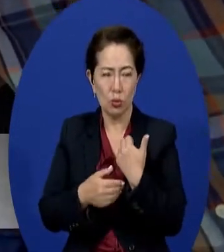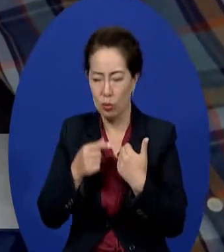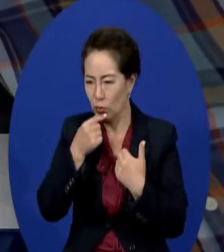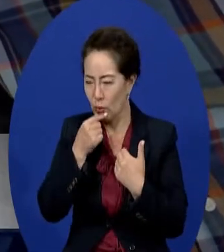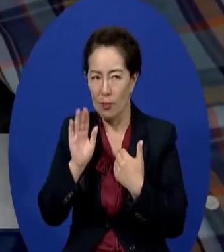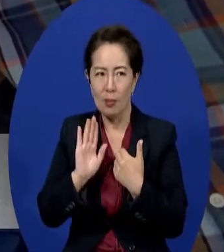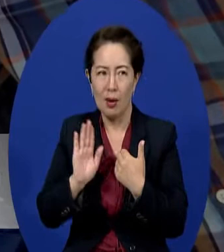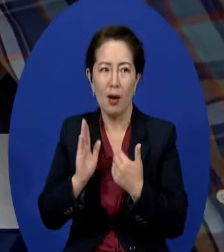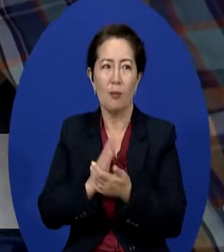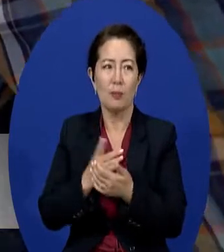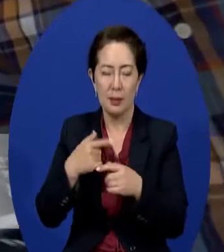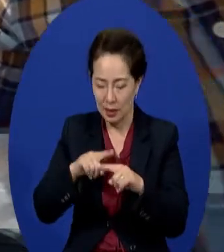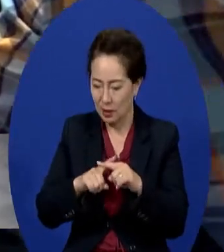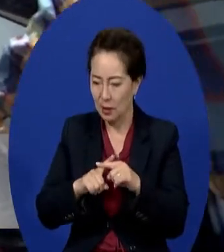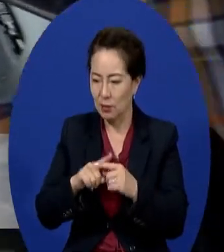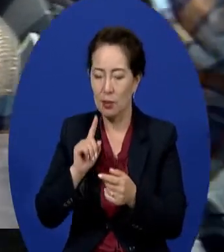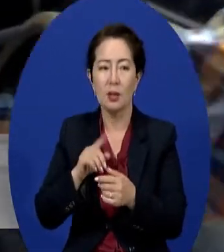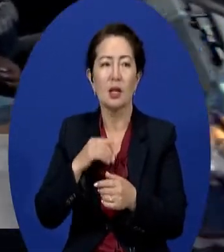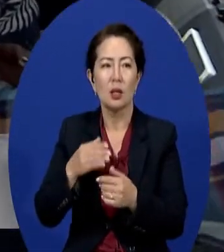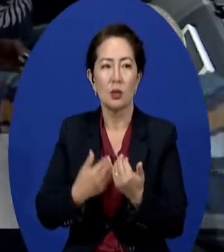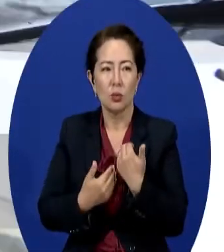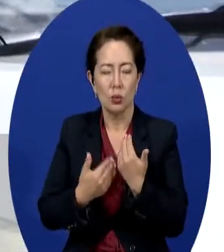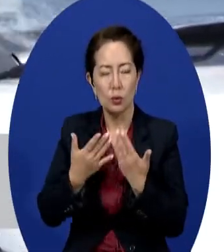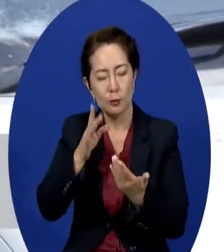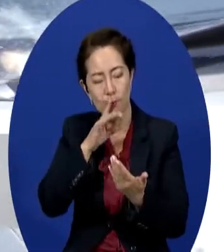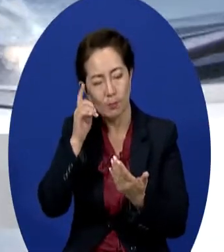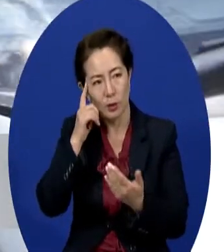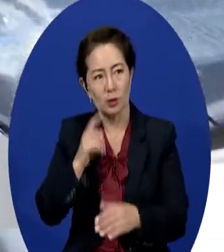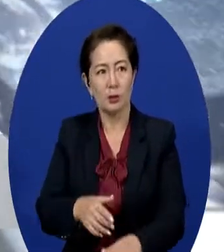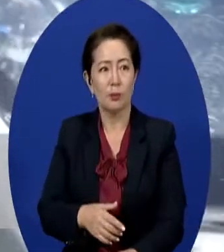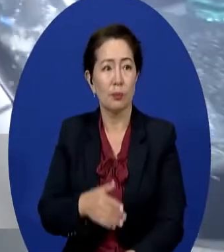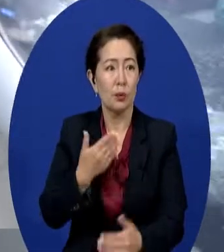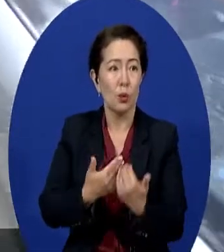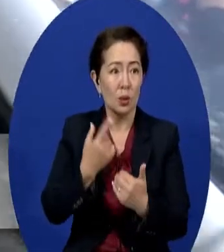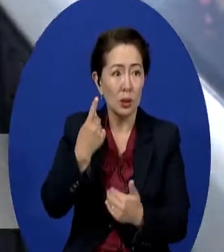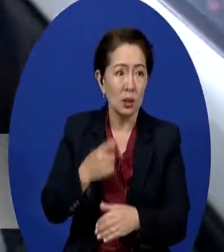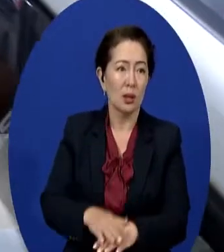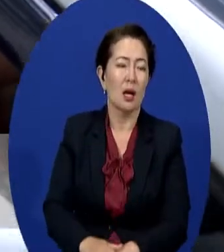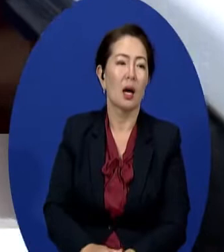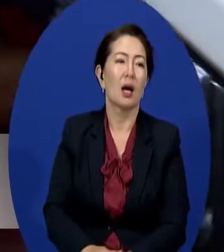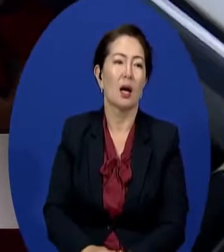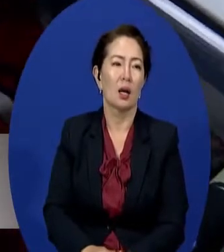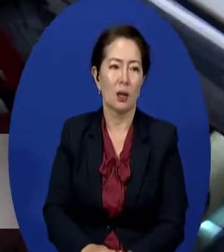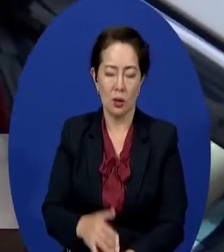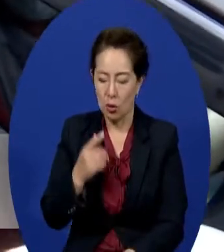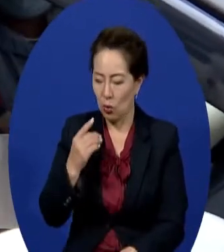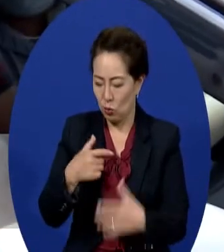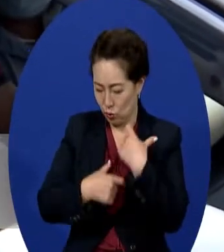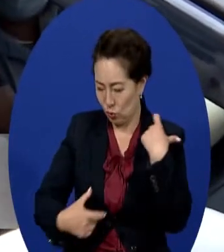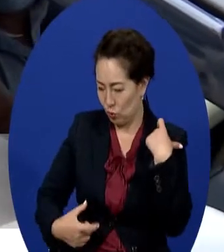лээ. Тэгээ ер нь бол ихтгэж хүүхдээ бол зөвлөж байгаа. За. Нэг хүүхдээ нөө. Нэг хүүхдээ. За хүүхдийн суудлын бүс тохируулагч танд